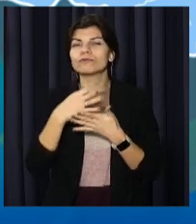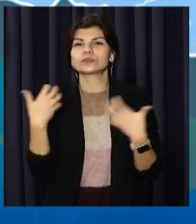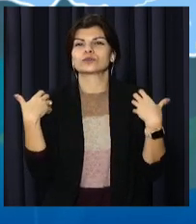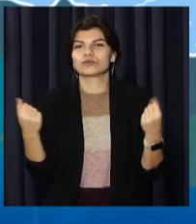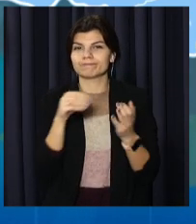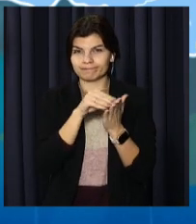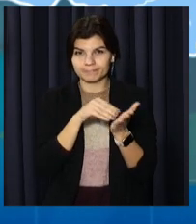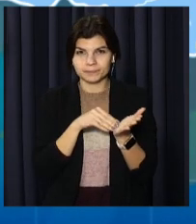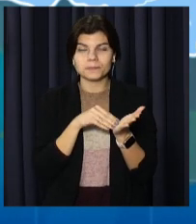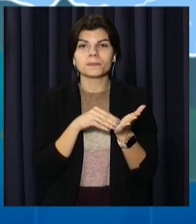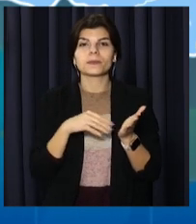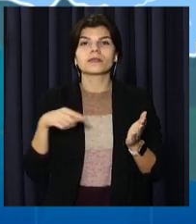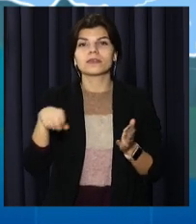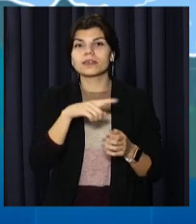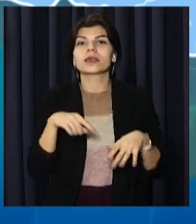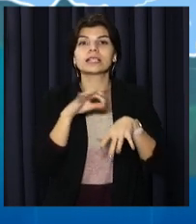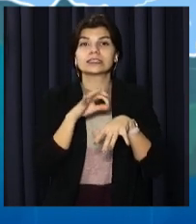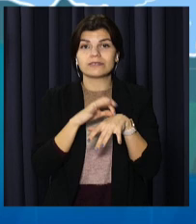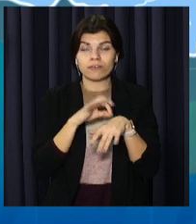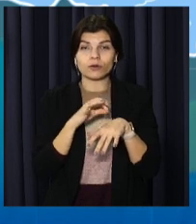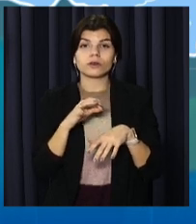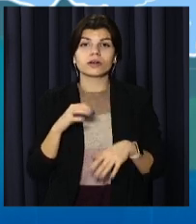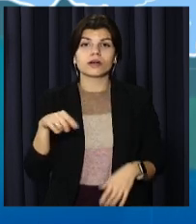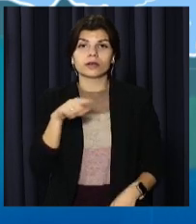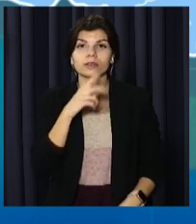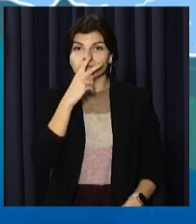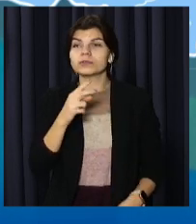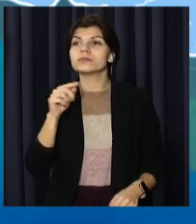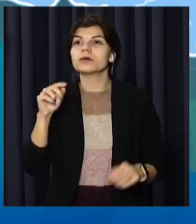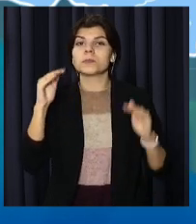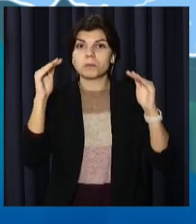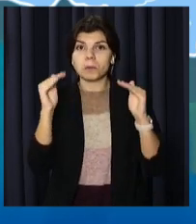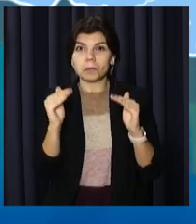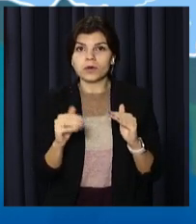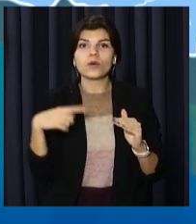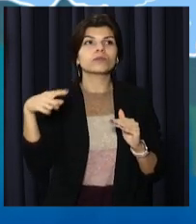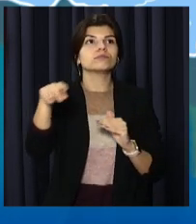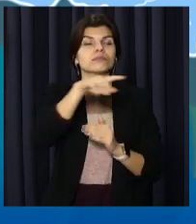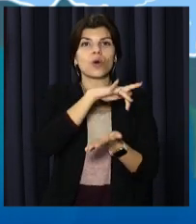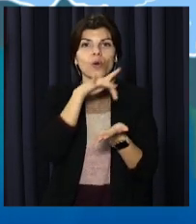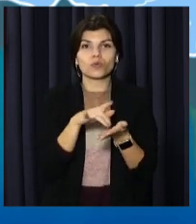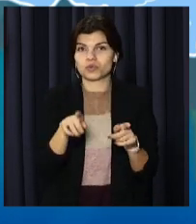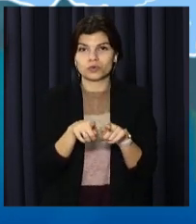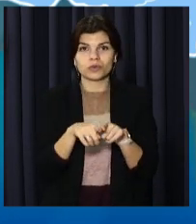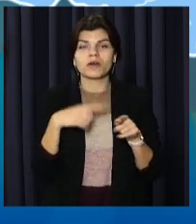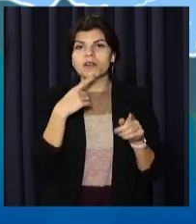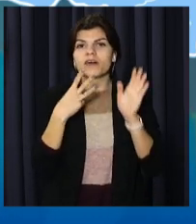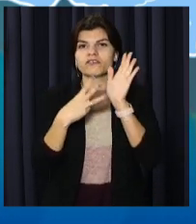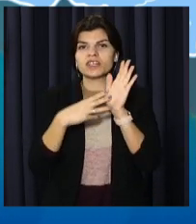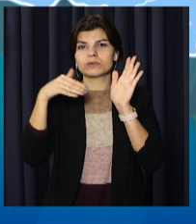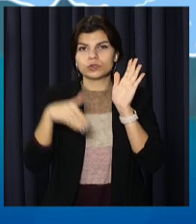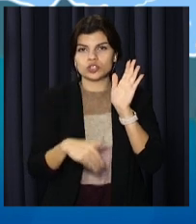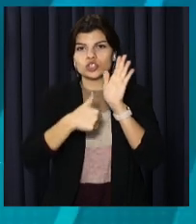охорони здоров'я. Стабілізація захворюваністю спостерігається в інших областях. В Україні зафіксували понад